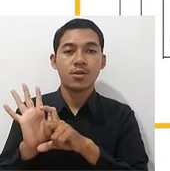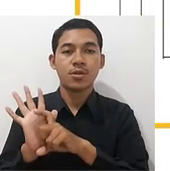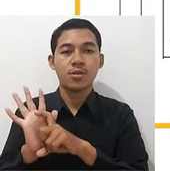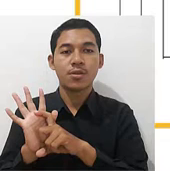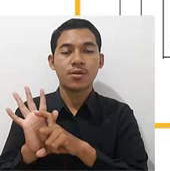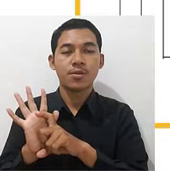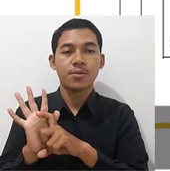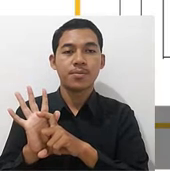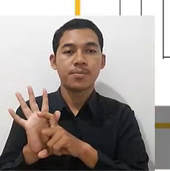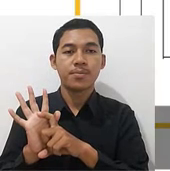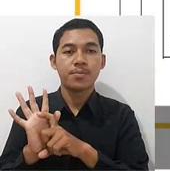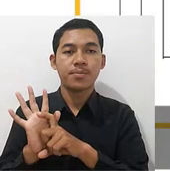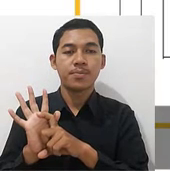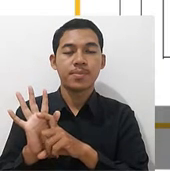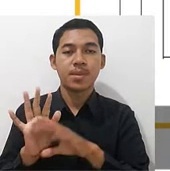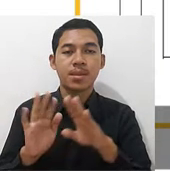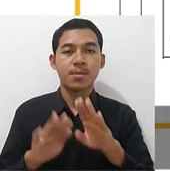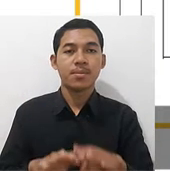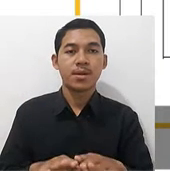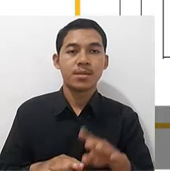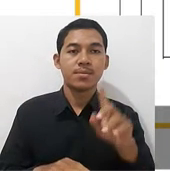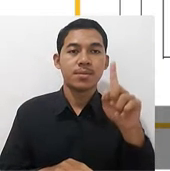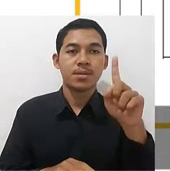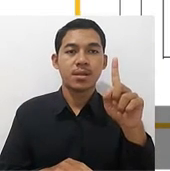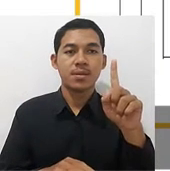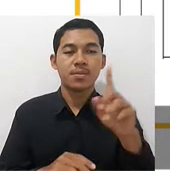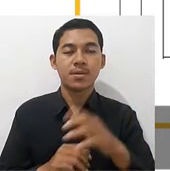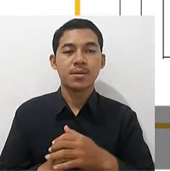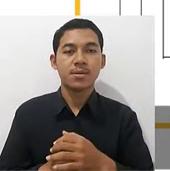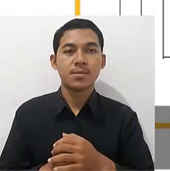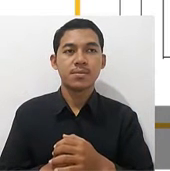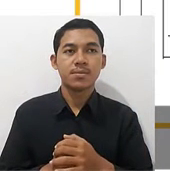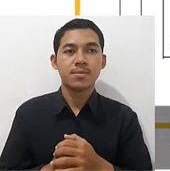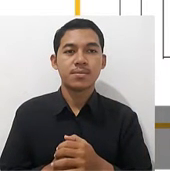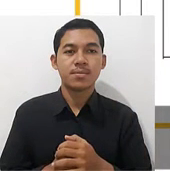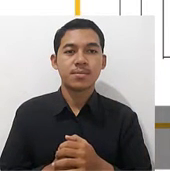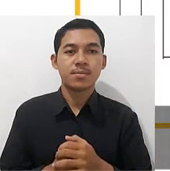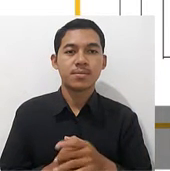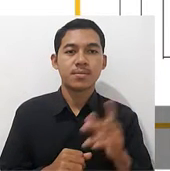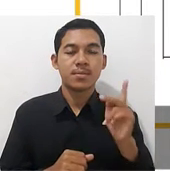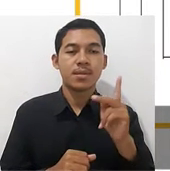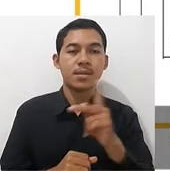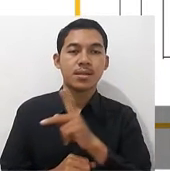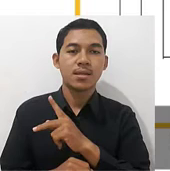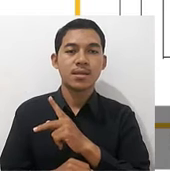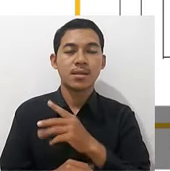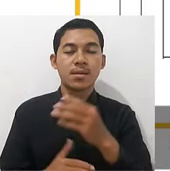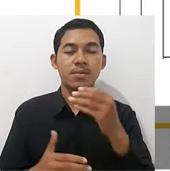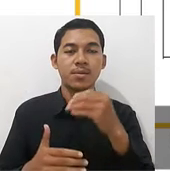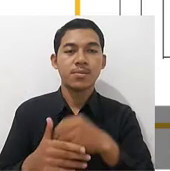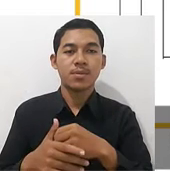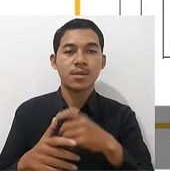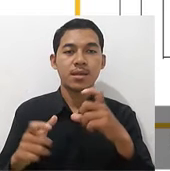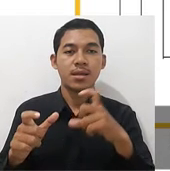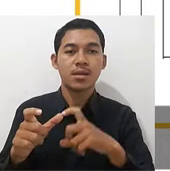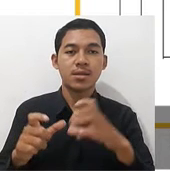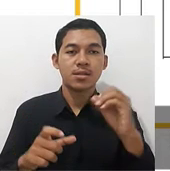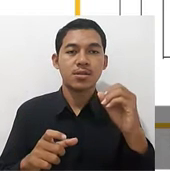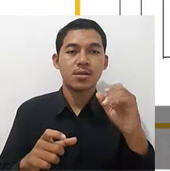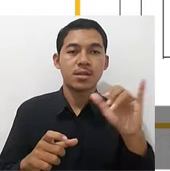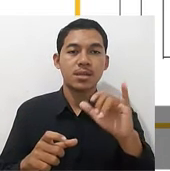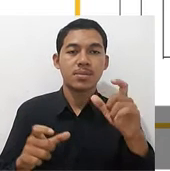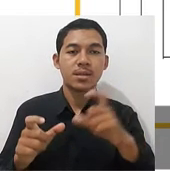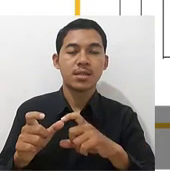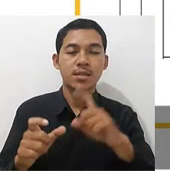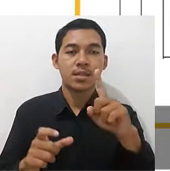misalkan kita ambil yang baris pertama deh yang ini deh. Kita ambil yang ini misalkan. Nah, kita misalkan beri input S0 sama S1